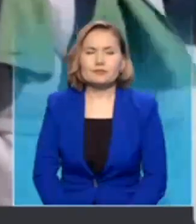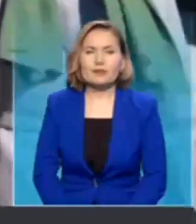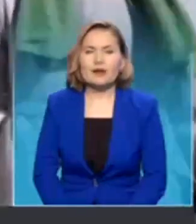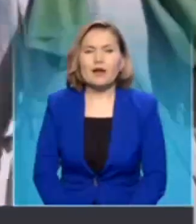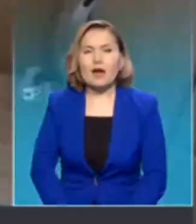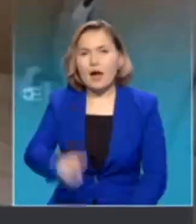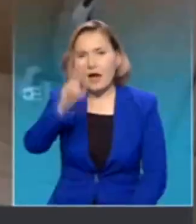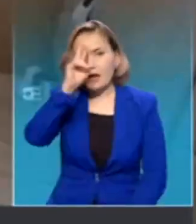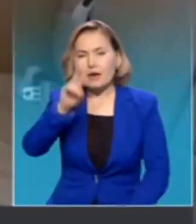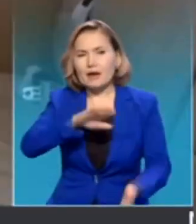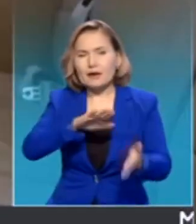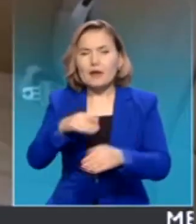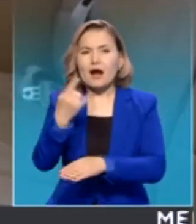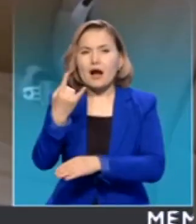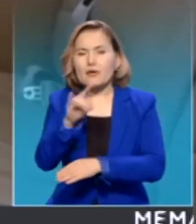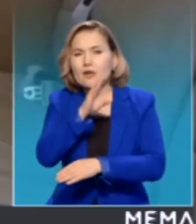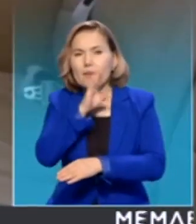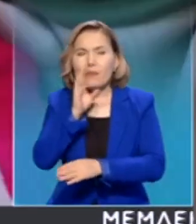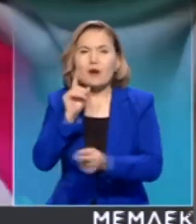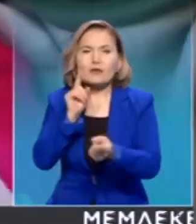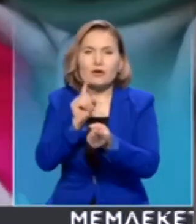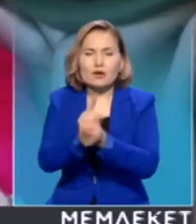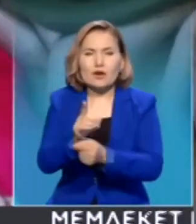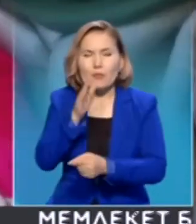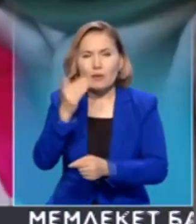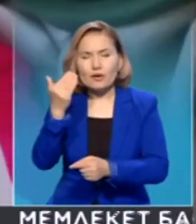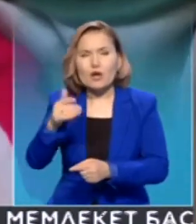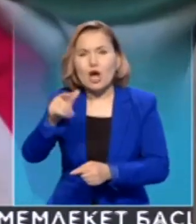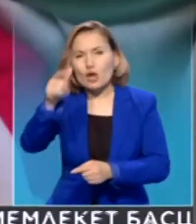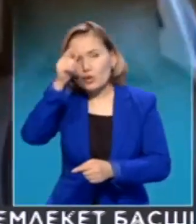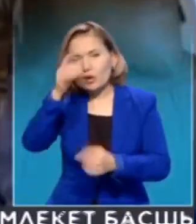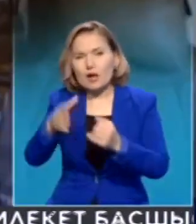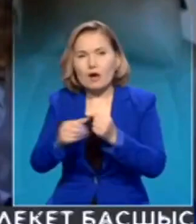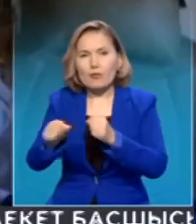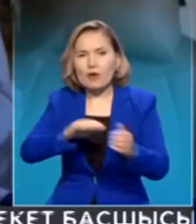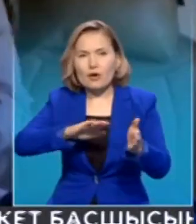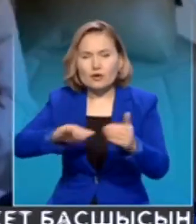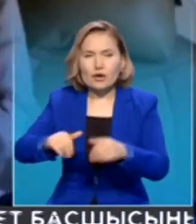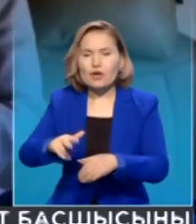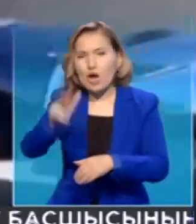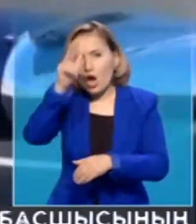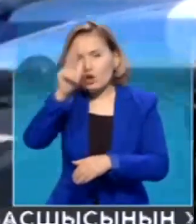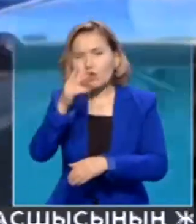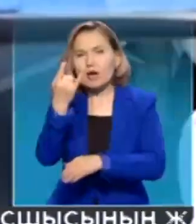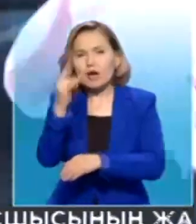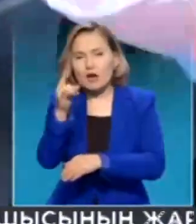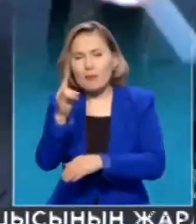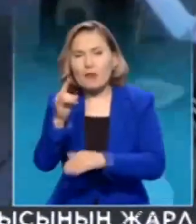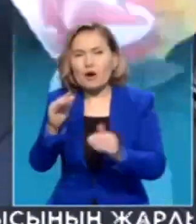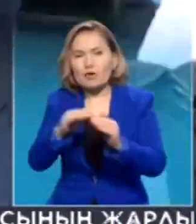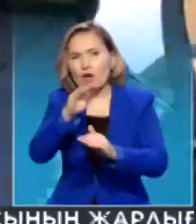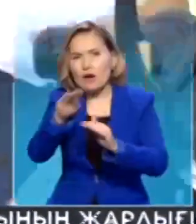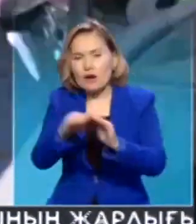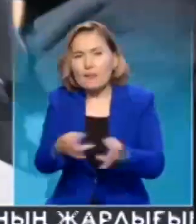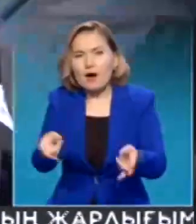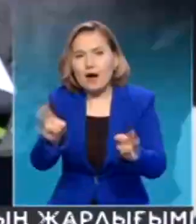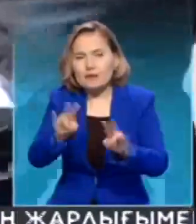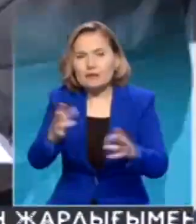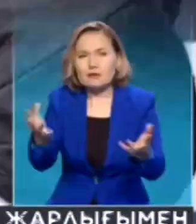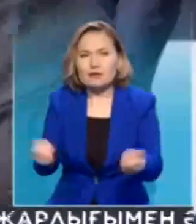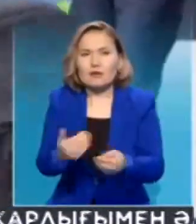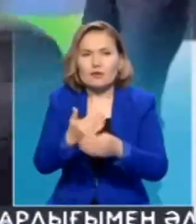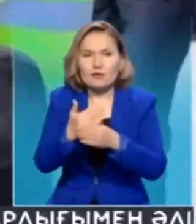Екі айдан соң ана мен сәбидің қауышу сәті. Түркиядағы жер сілкінісінен соң 3 айлық сәби үйінің астында неше күн